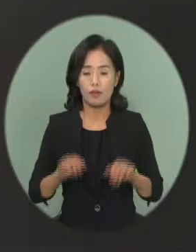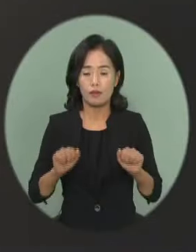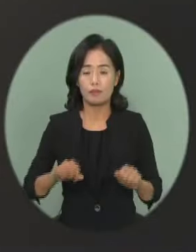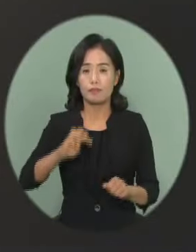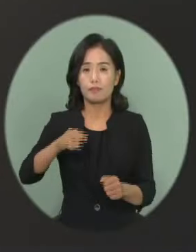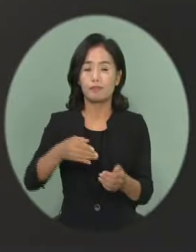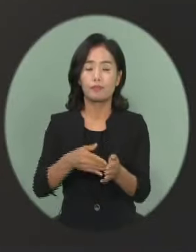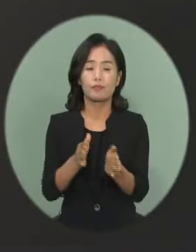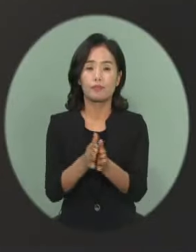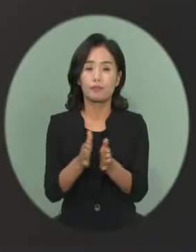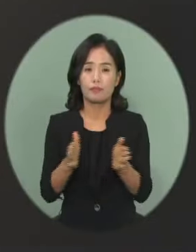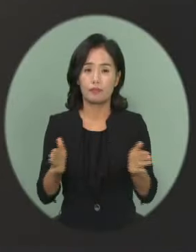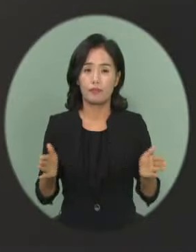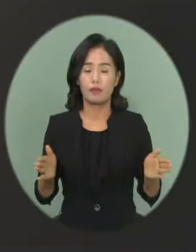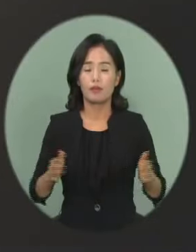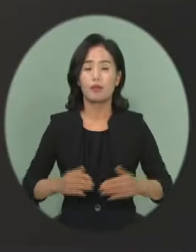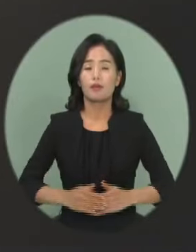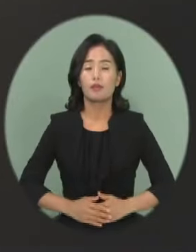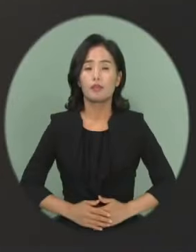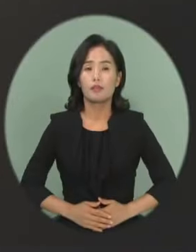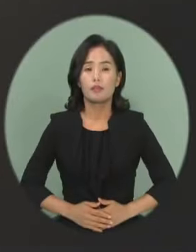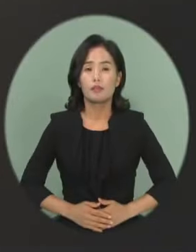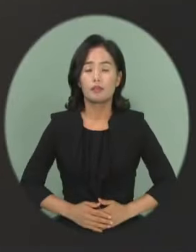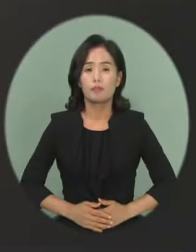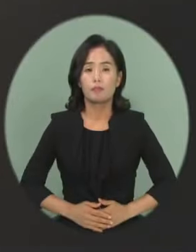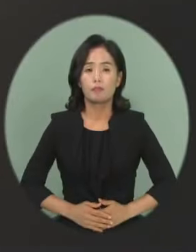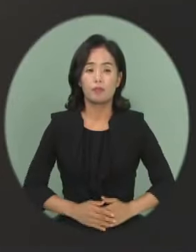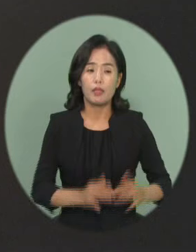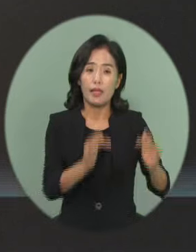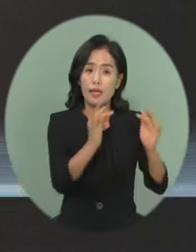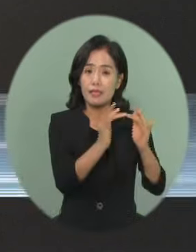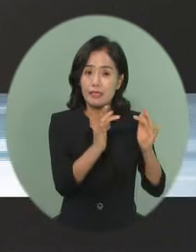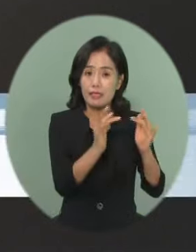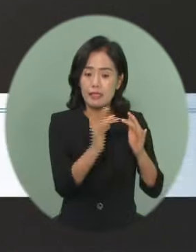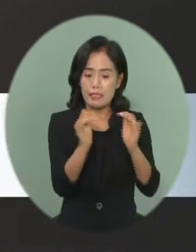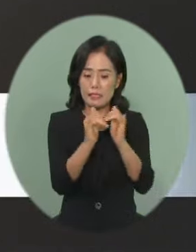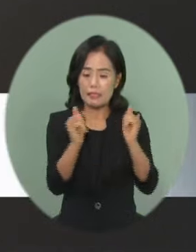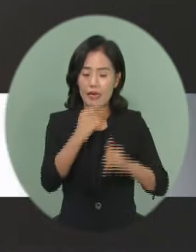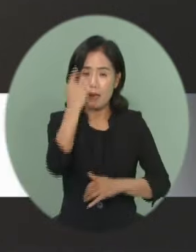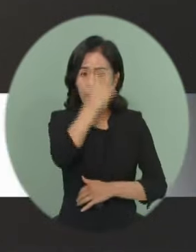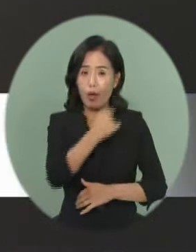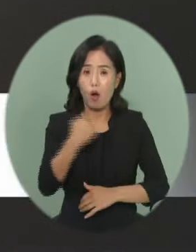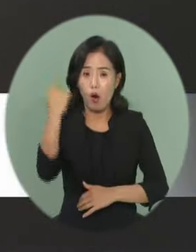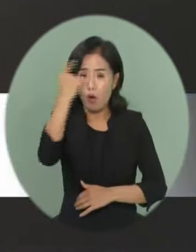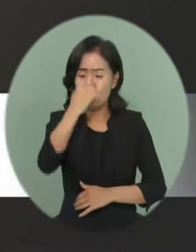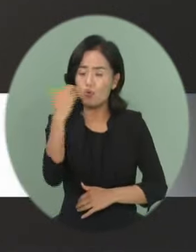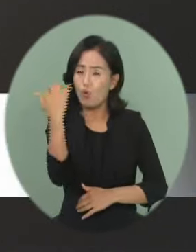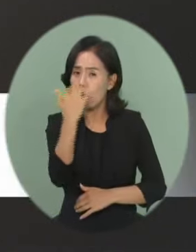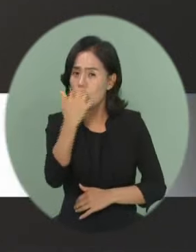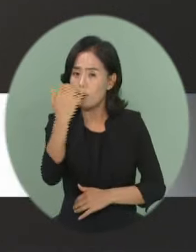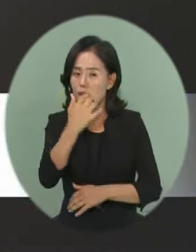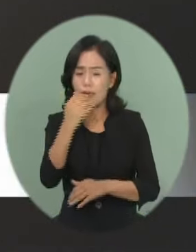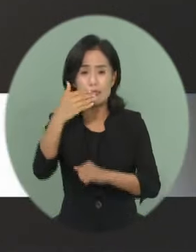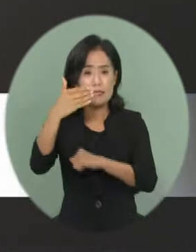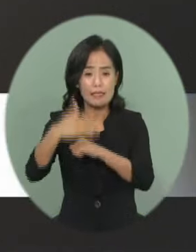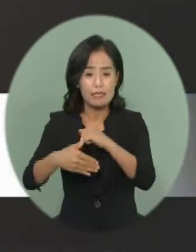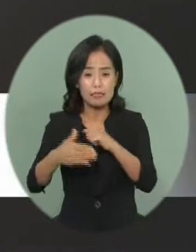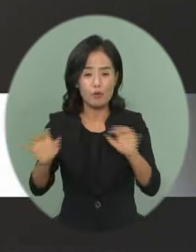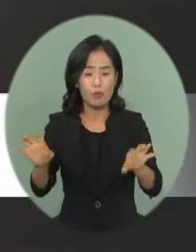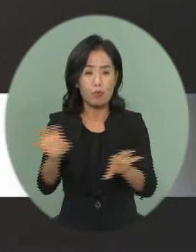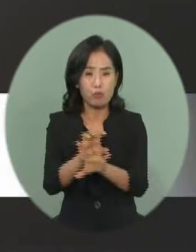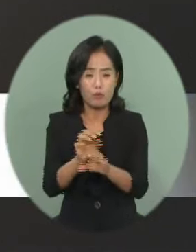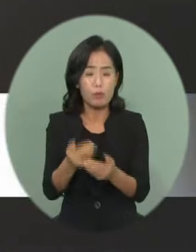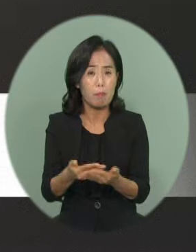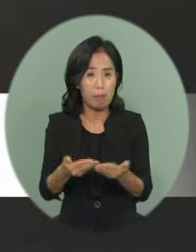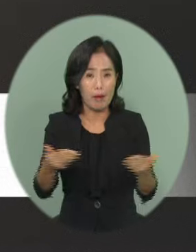여러분 안녕하십니까 광주 mbc 뉴스 데스크입니다 SNS 사람의 얼굴과 음란물 사진을 합성해 유포하는